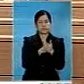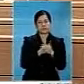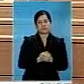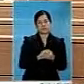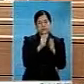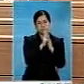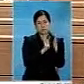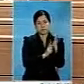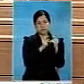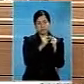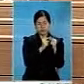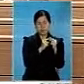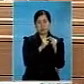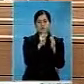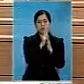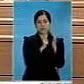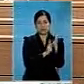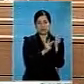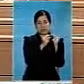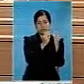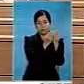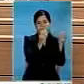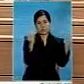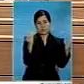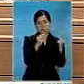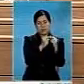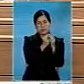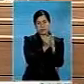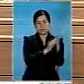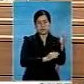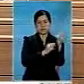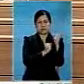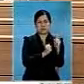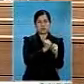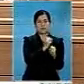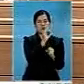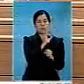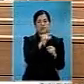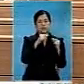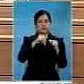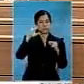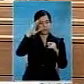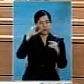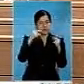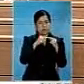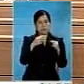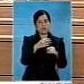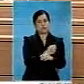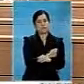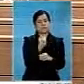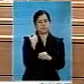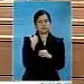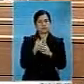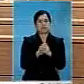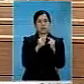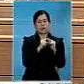9ปีก็มีการปฏิวัติรัฐประหารยกเลิกไปกลับกลายมาใช้สมาชิกวุฒิสภา2แบบม